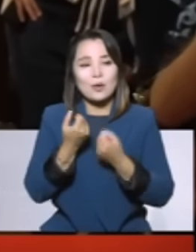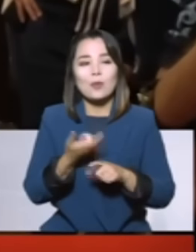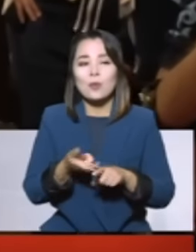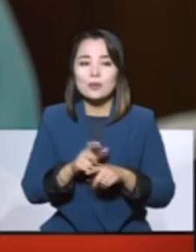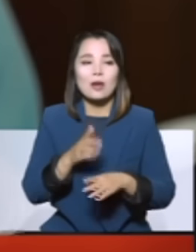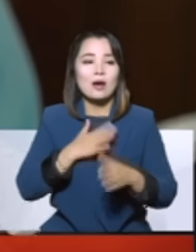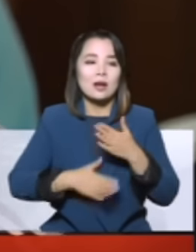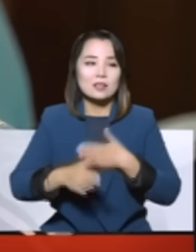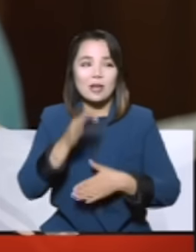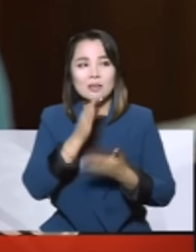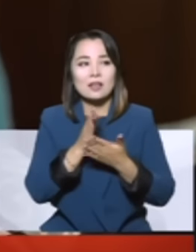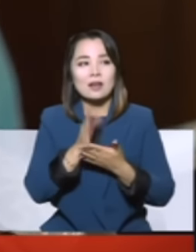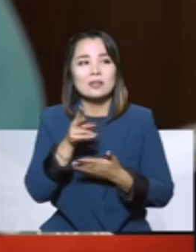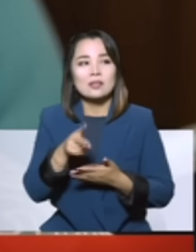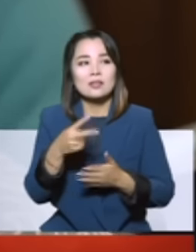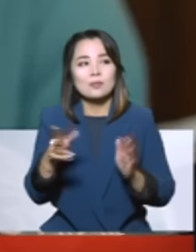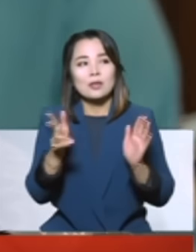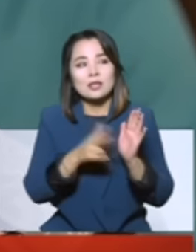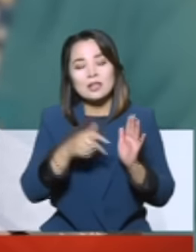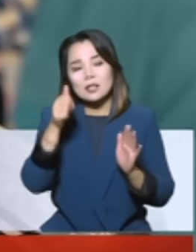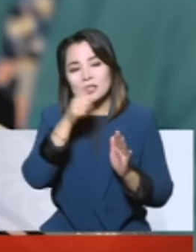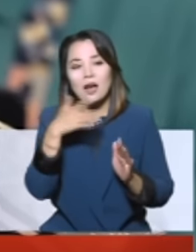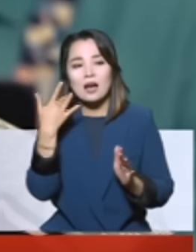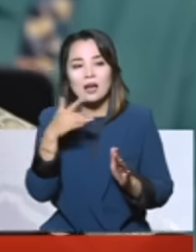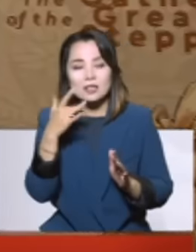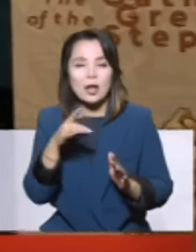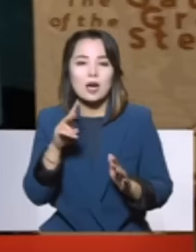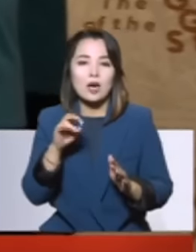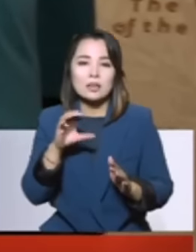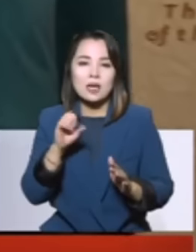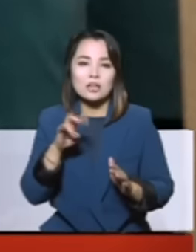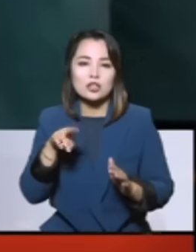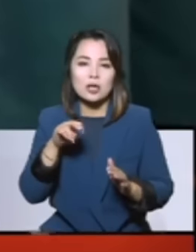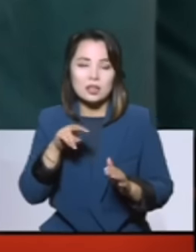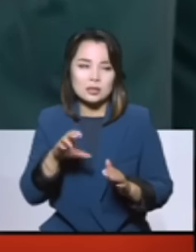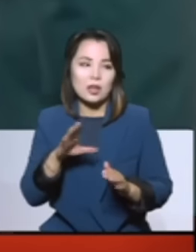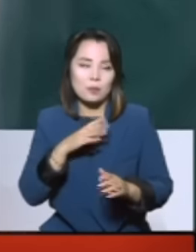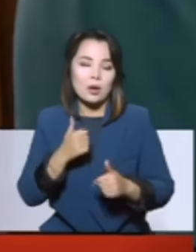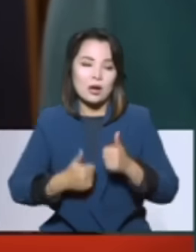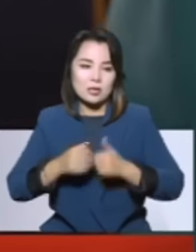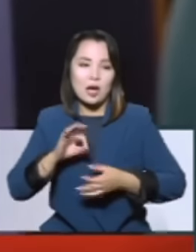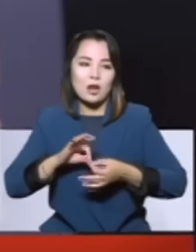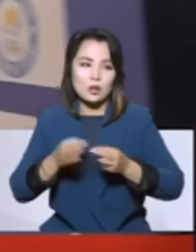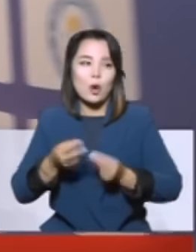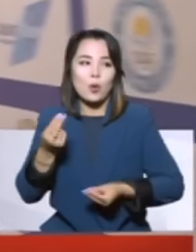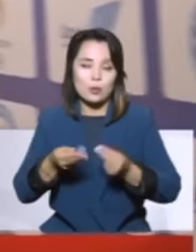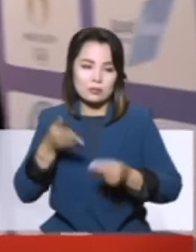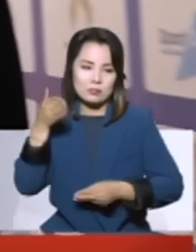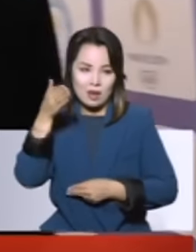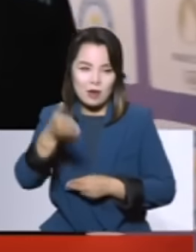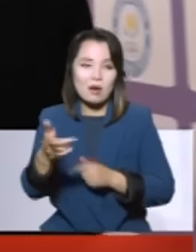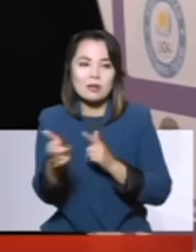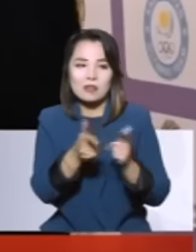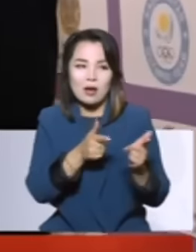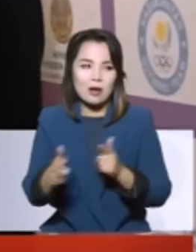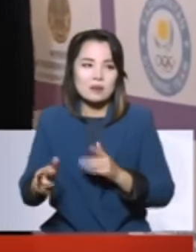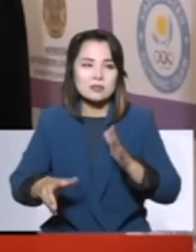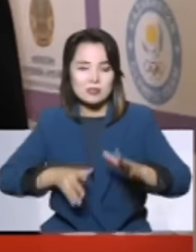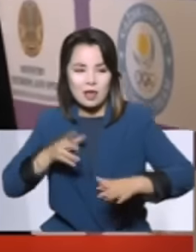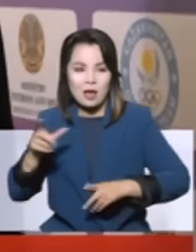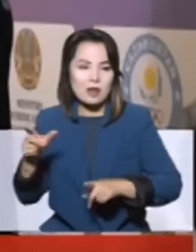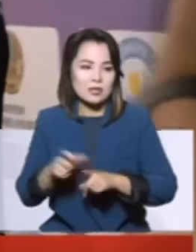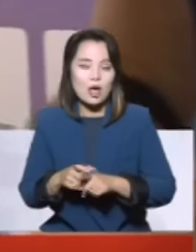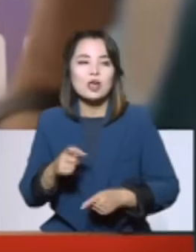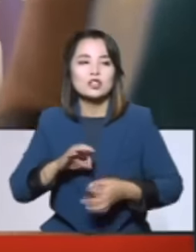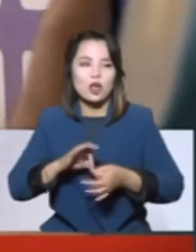қуанышты екенін айтып, 2028 жылы ақштың Лос-Анджелес қаласында өтетін Олимпиада ойындарына мықты дайындықпен барып, чемпион